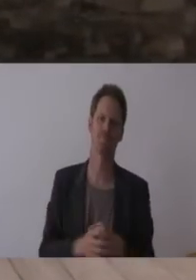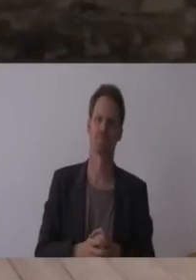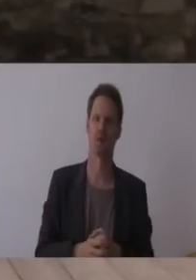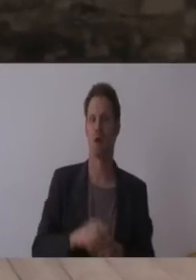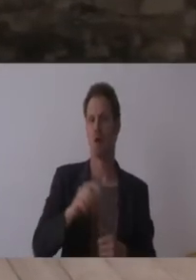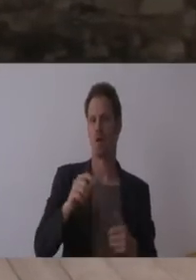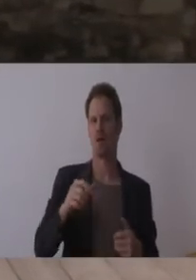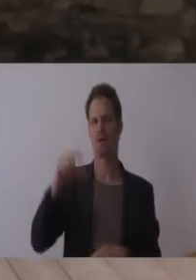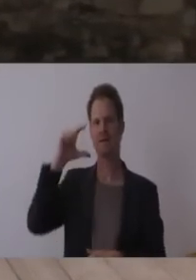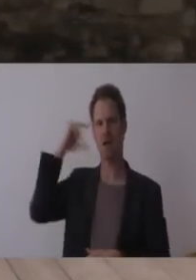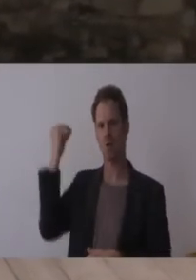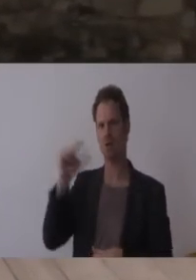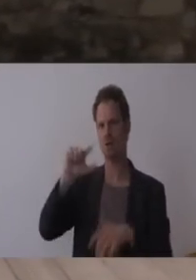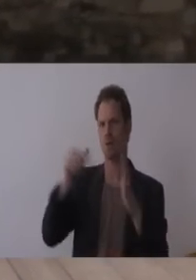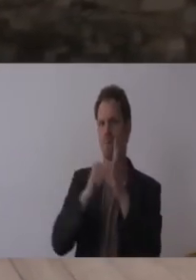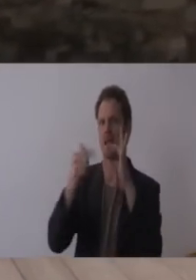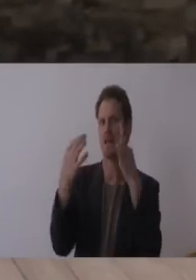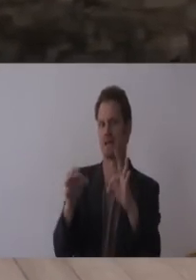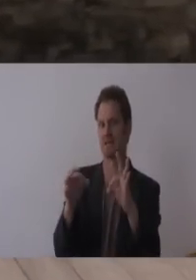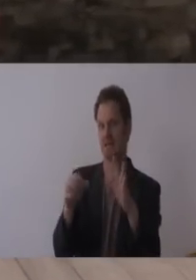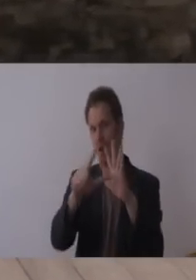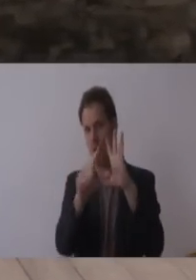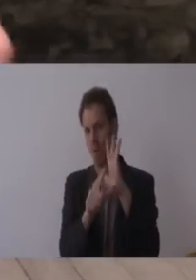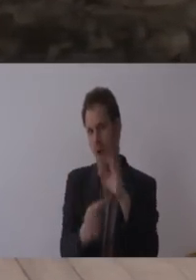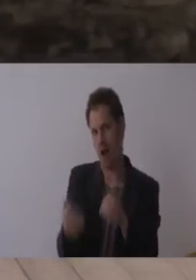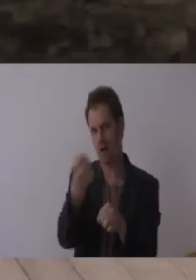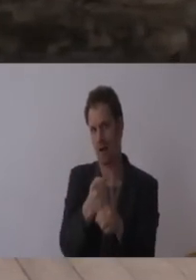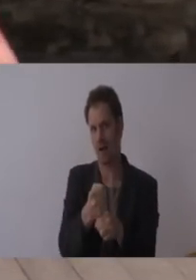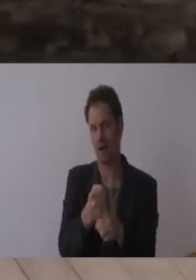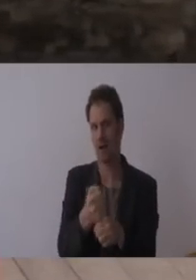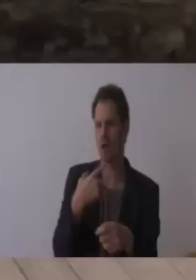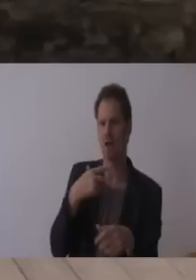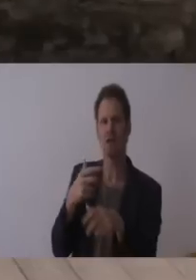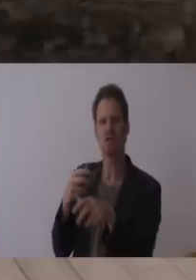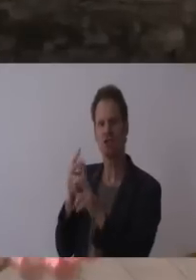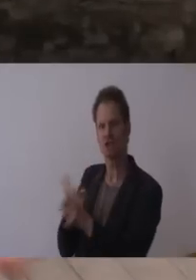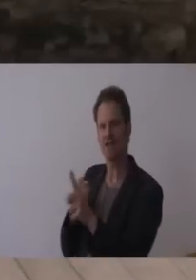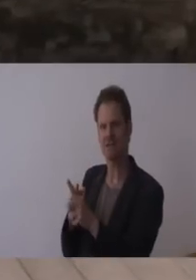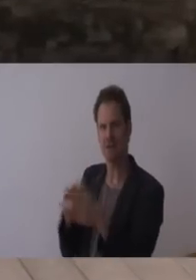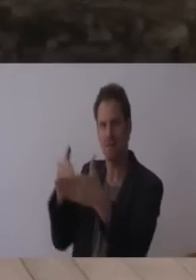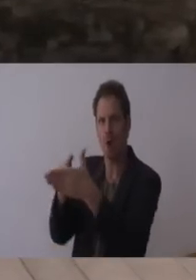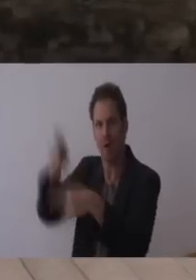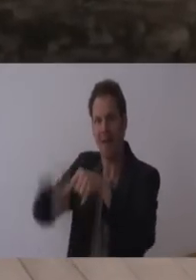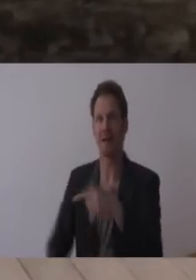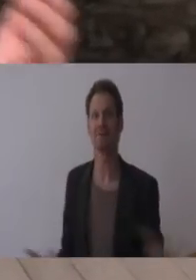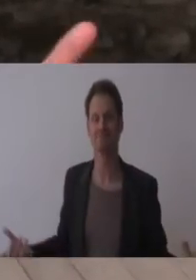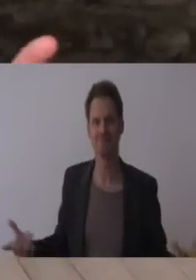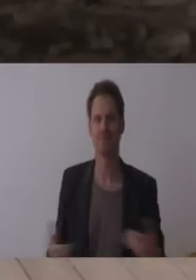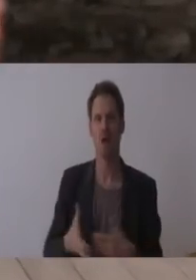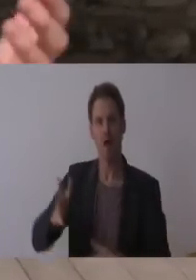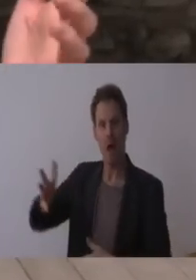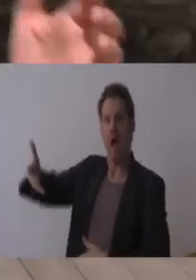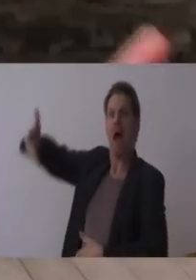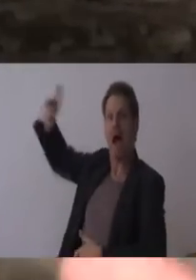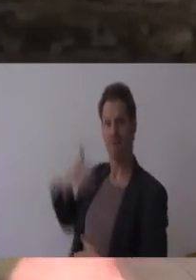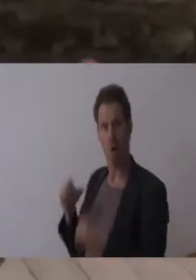gouvernement Sarkozy en 2010 et qui crée le délit d'obstruction à une partie de chasse à tir, de chasse à courre. Auparavant, il